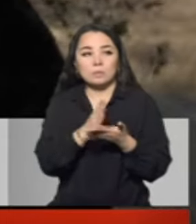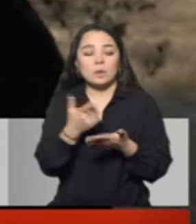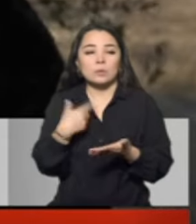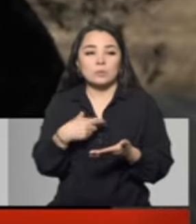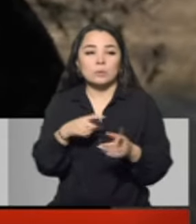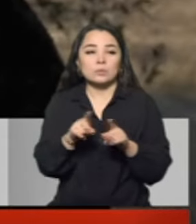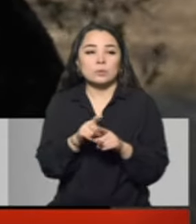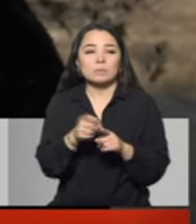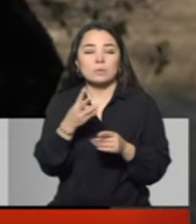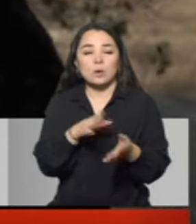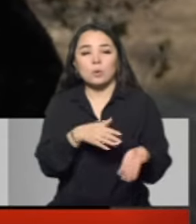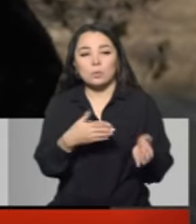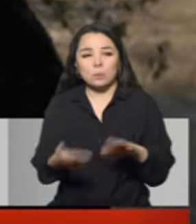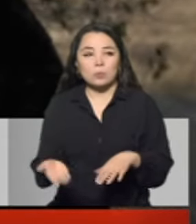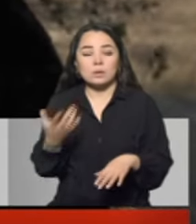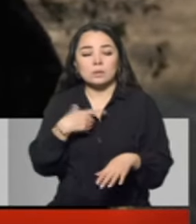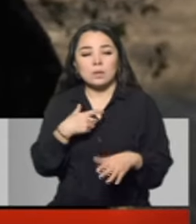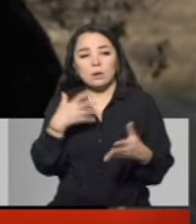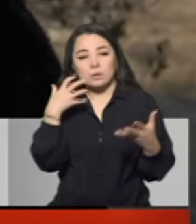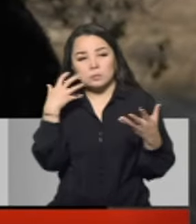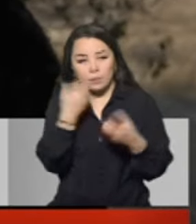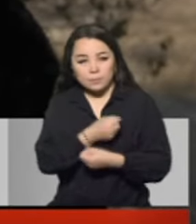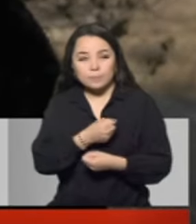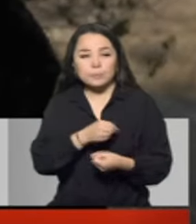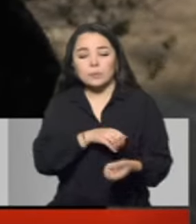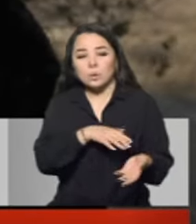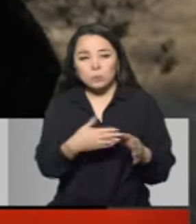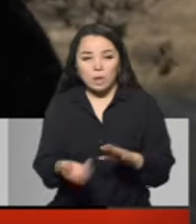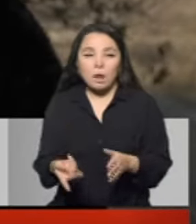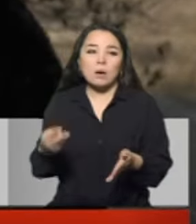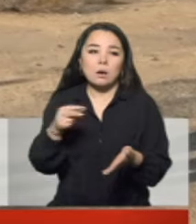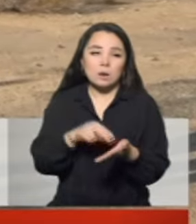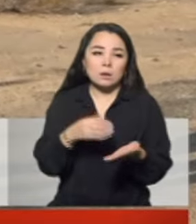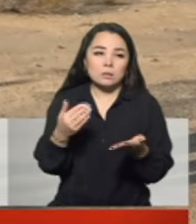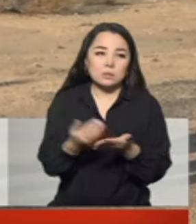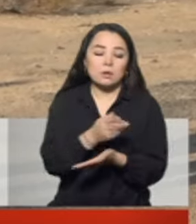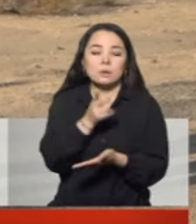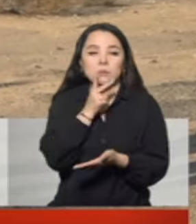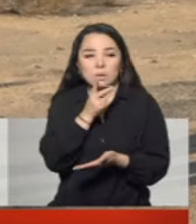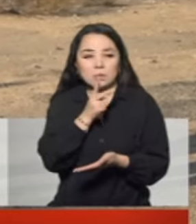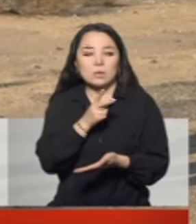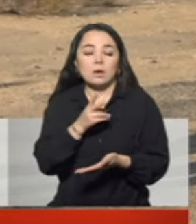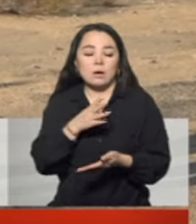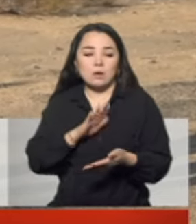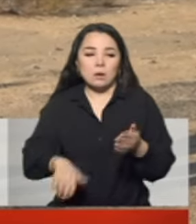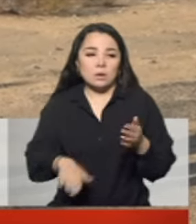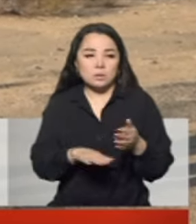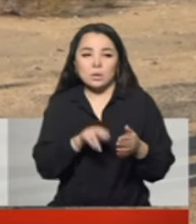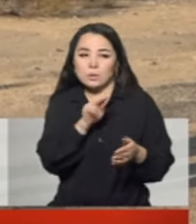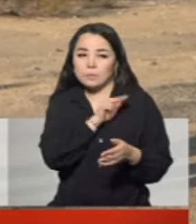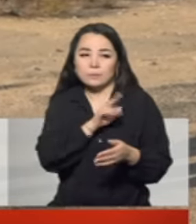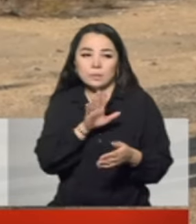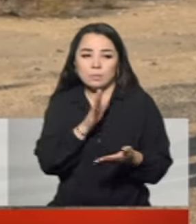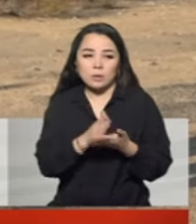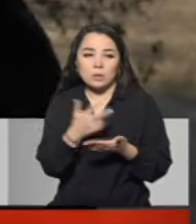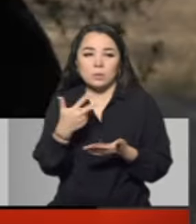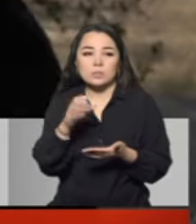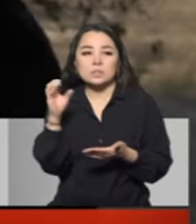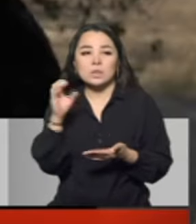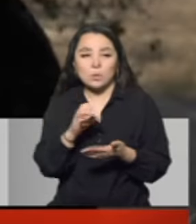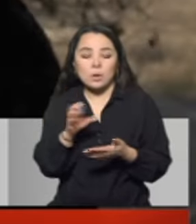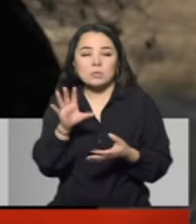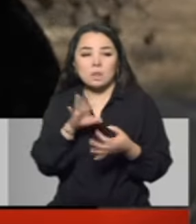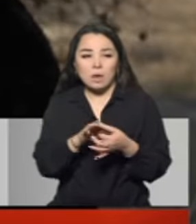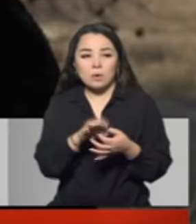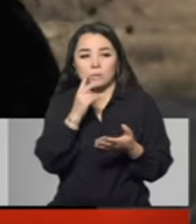Өзім бірнеше рет құладым мен, өзім құлап та тұрып қайтып шектім. Аяқ қолым істемей қалды, қазір аяқ қолым бір 30 секундқа